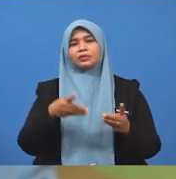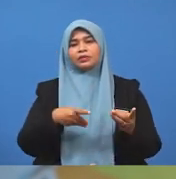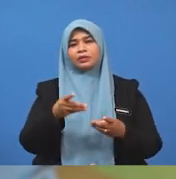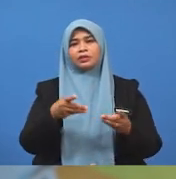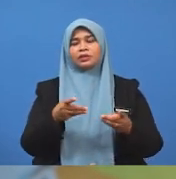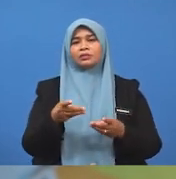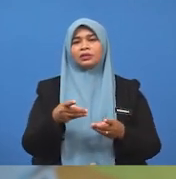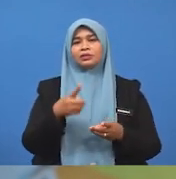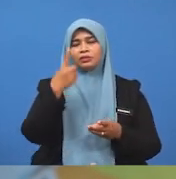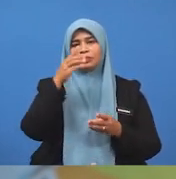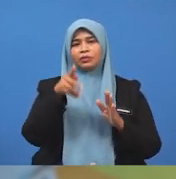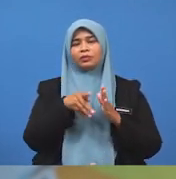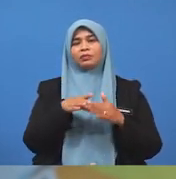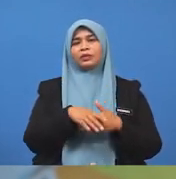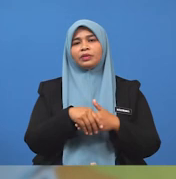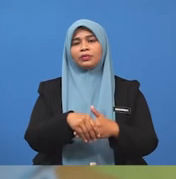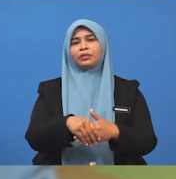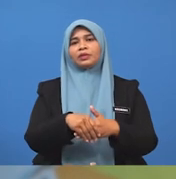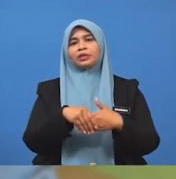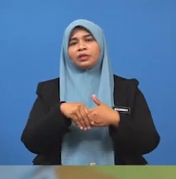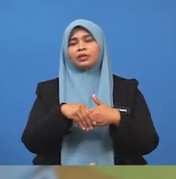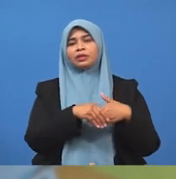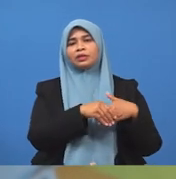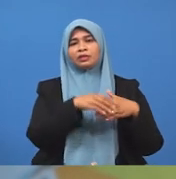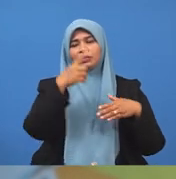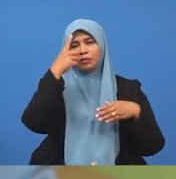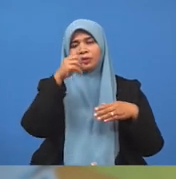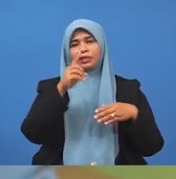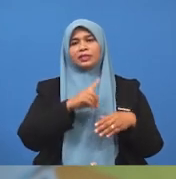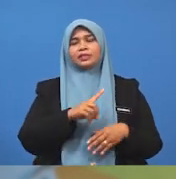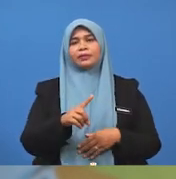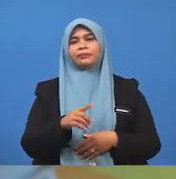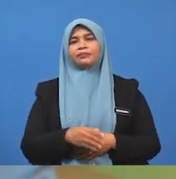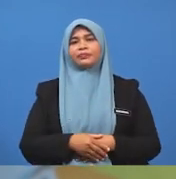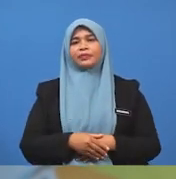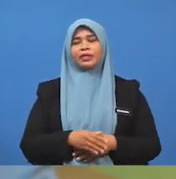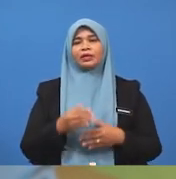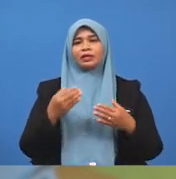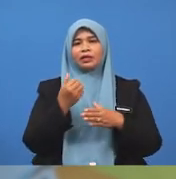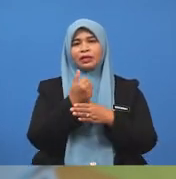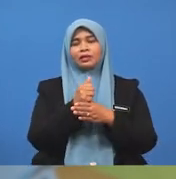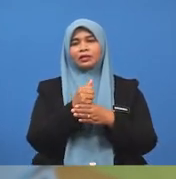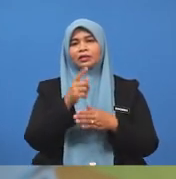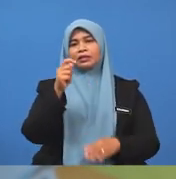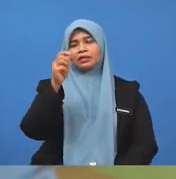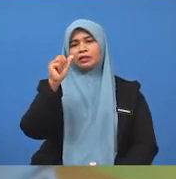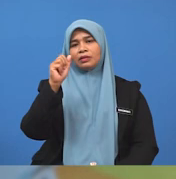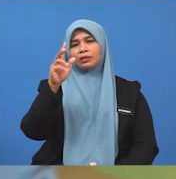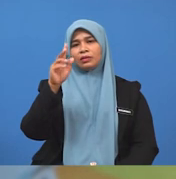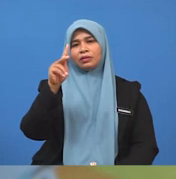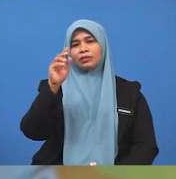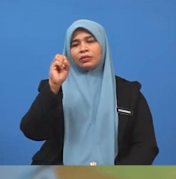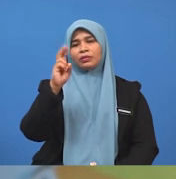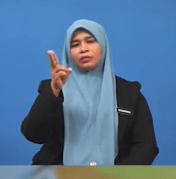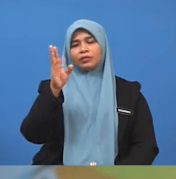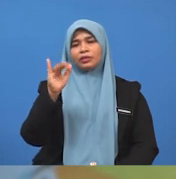untuk panduan umat Islam antara tokoh yang terlibat dalam menulis Ilmu Tafsir ini